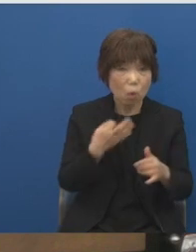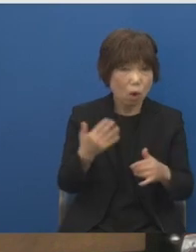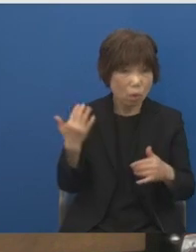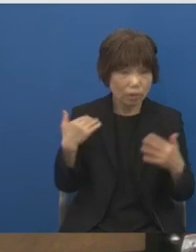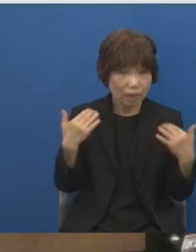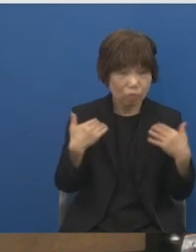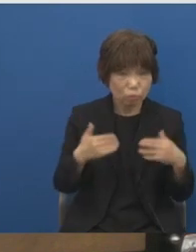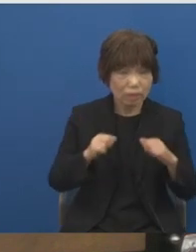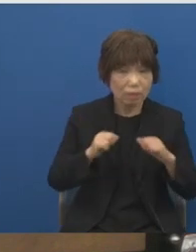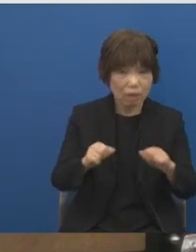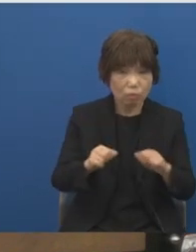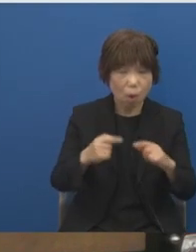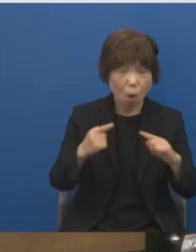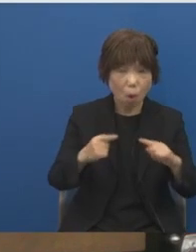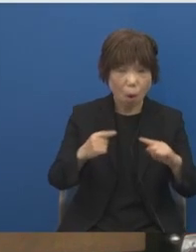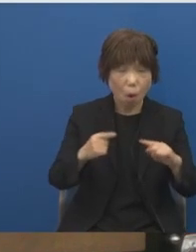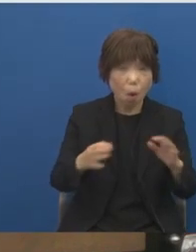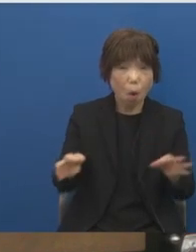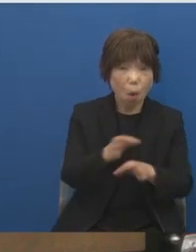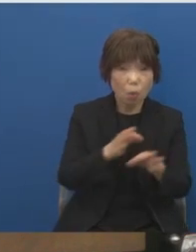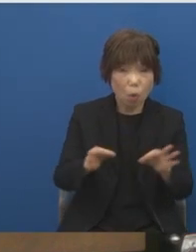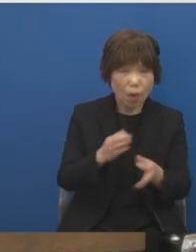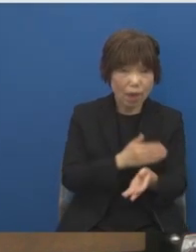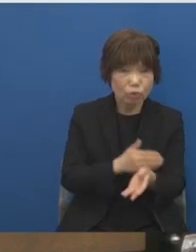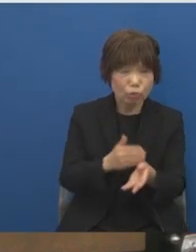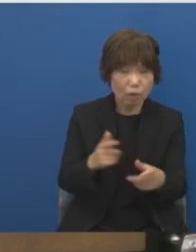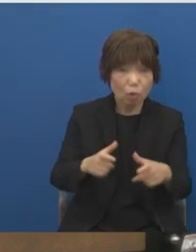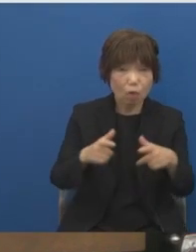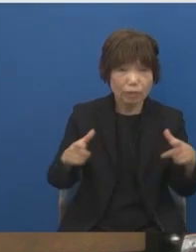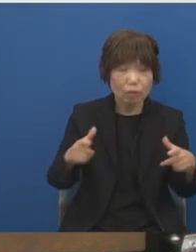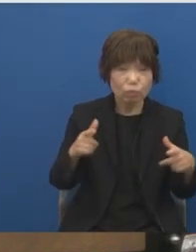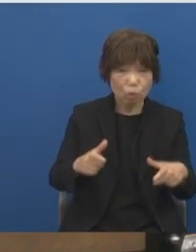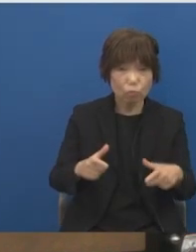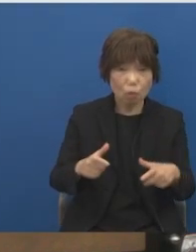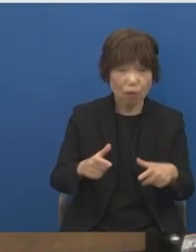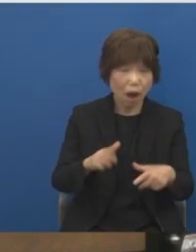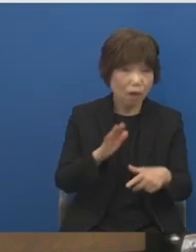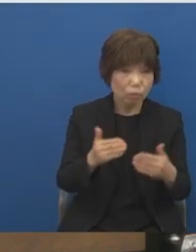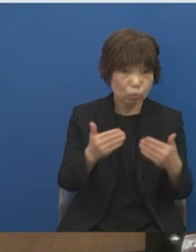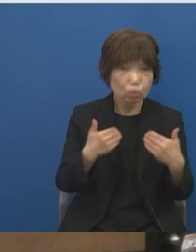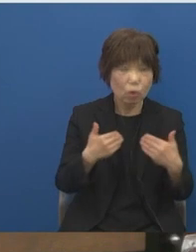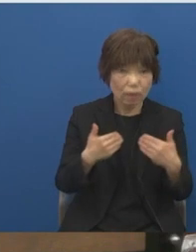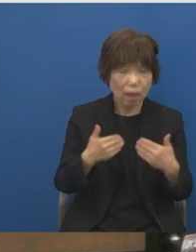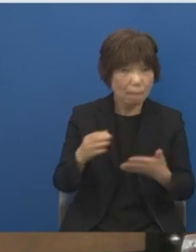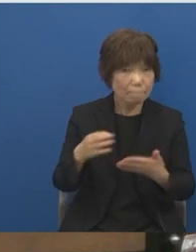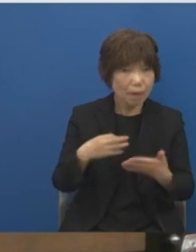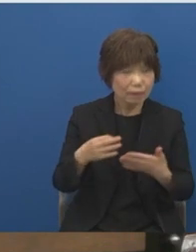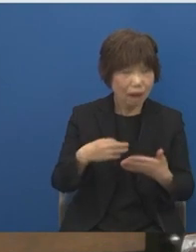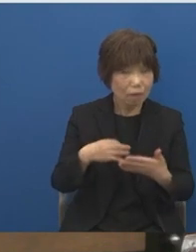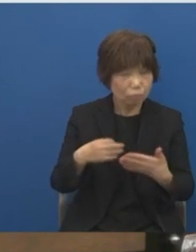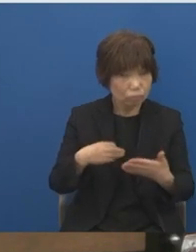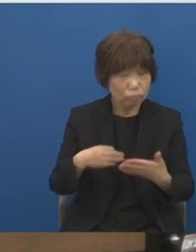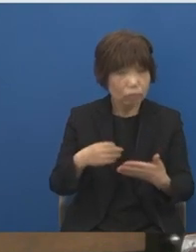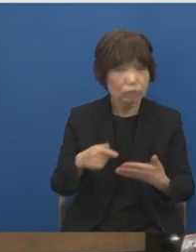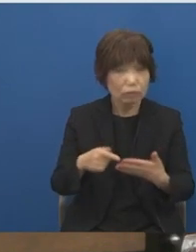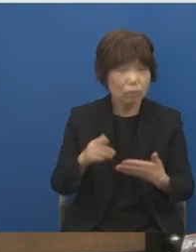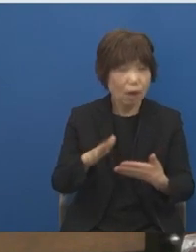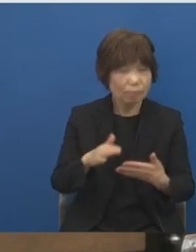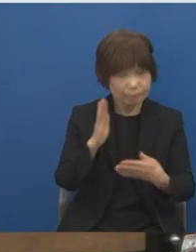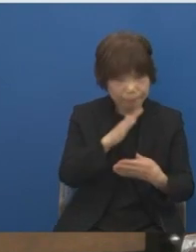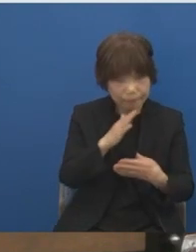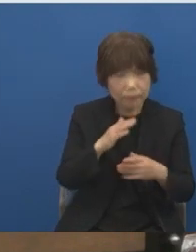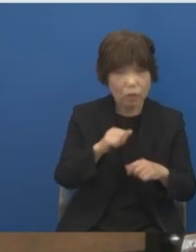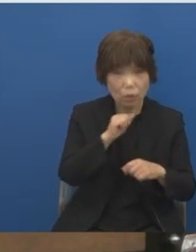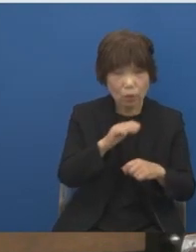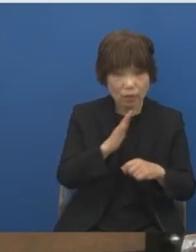を増やすことこそ必要であり、売却ありきの姿勢は問題です。3つ目に、氏名の振り仮